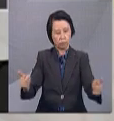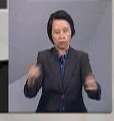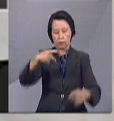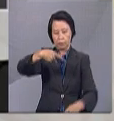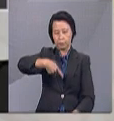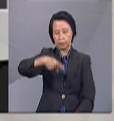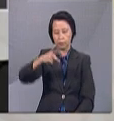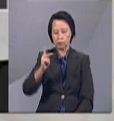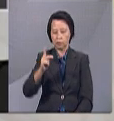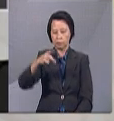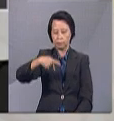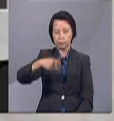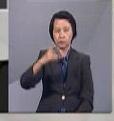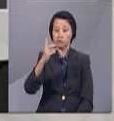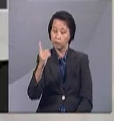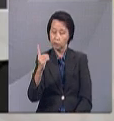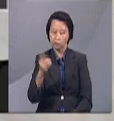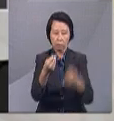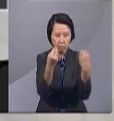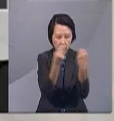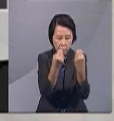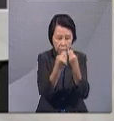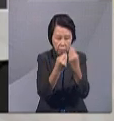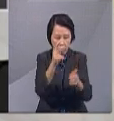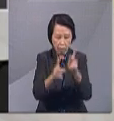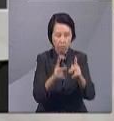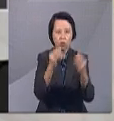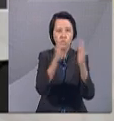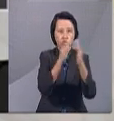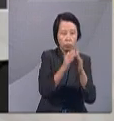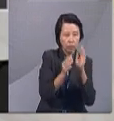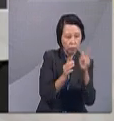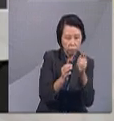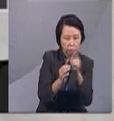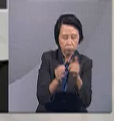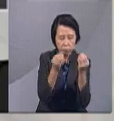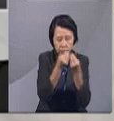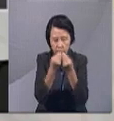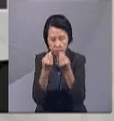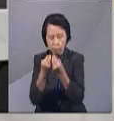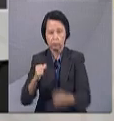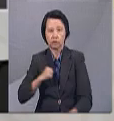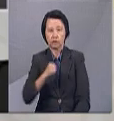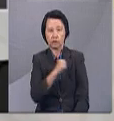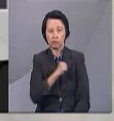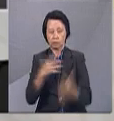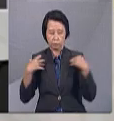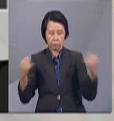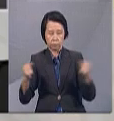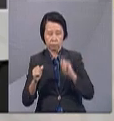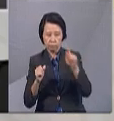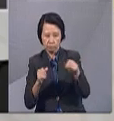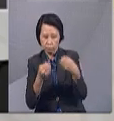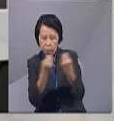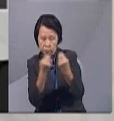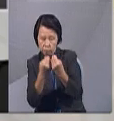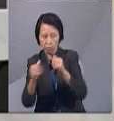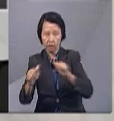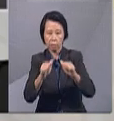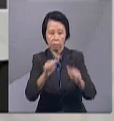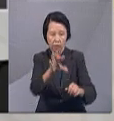pcpd tersebut bancen penduduk lebar rumah ke rumah oleh anggota pasukan kesehatan dan aktiviti